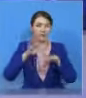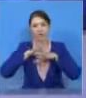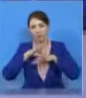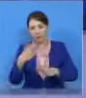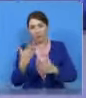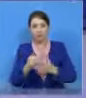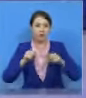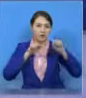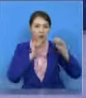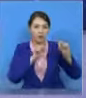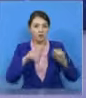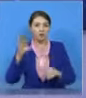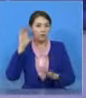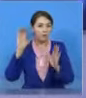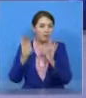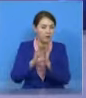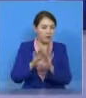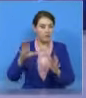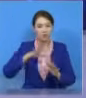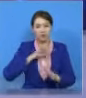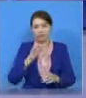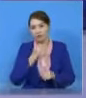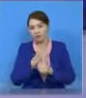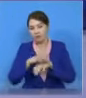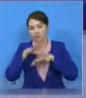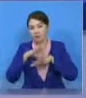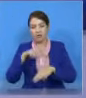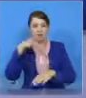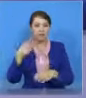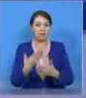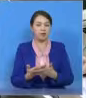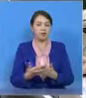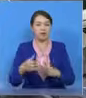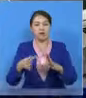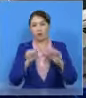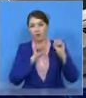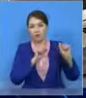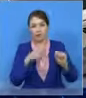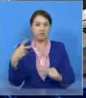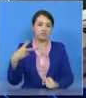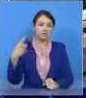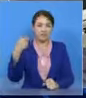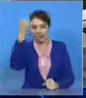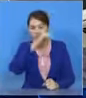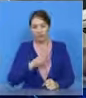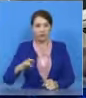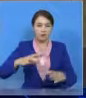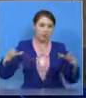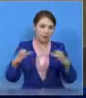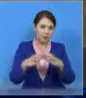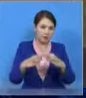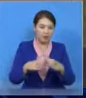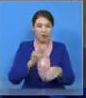азаматтық қорғаныс пен құлақтандыру жүйесіне жаңғырту жұмысы жүргізілгені туралы айтылды. Қорғау 2021 республикалық командалық